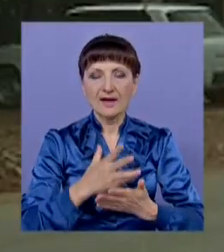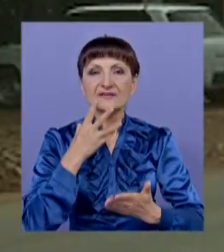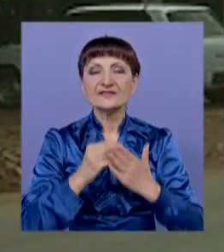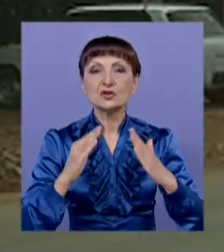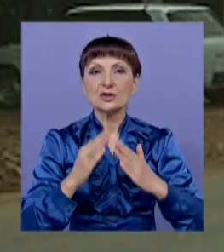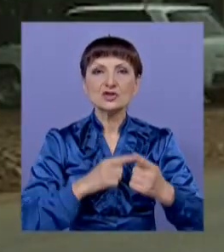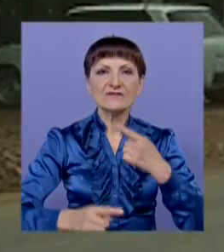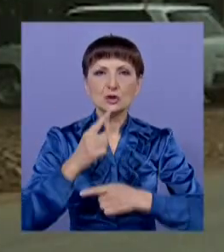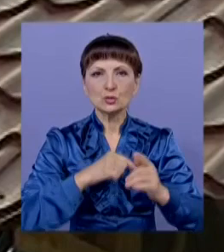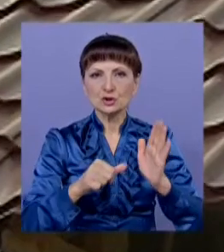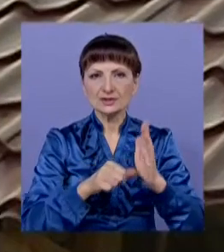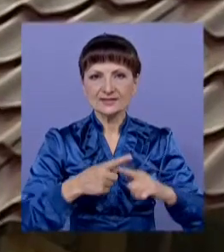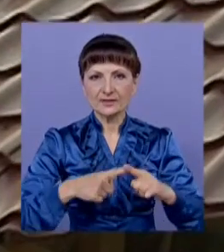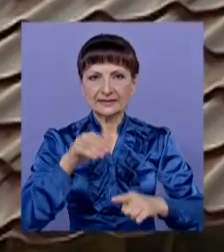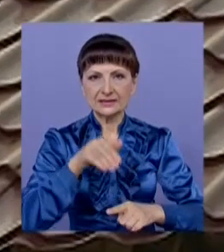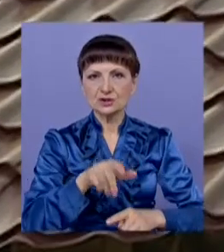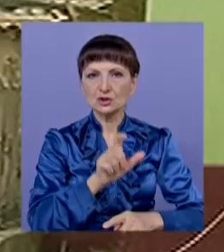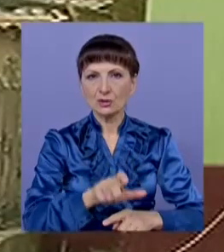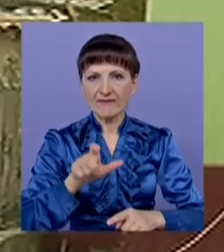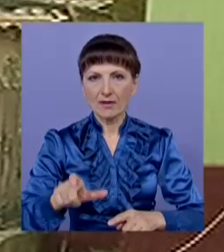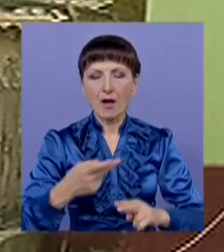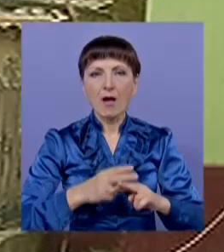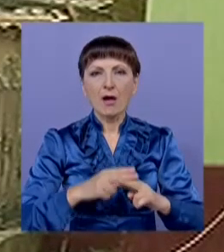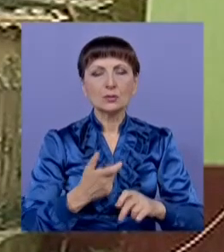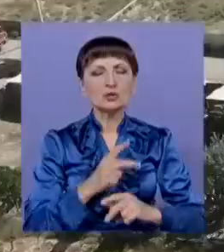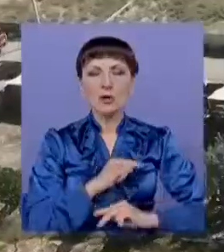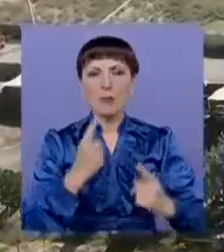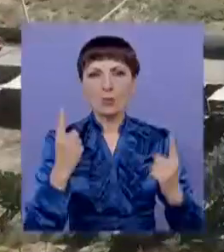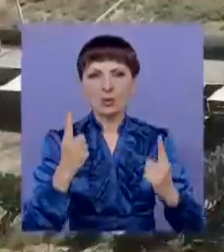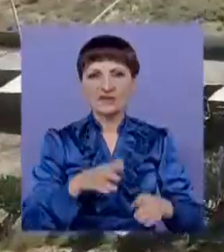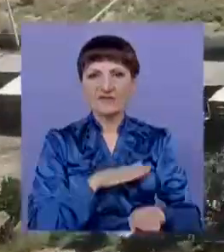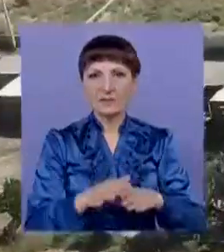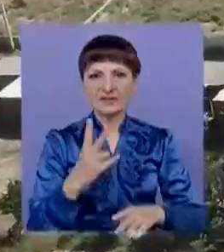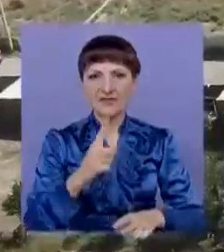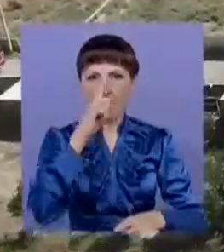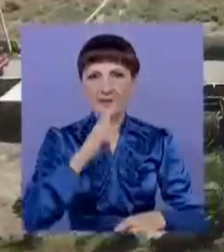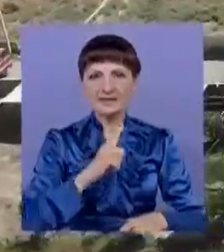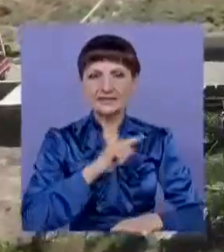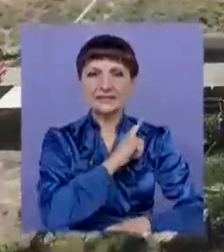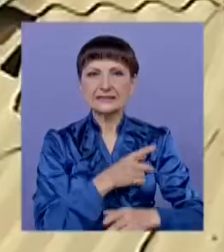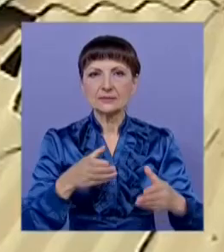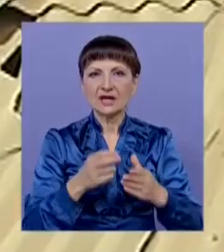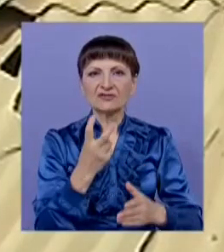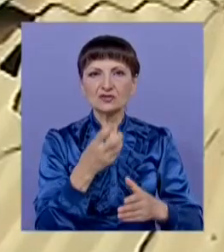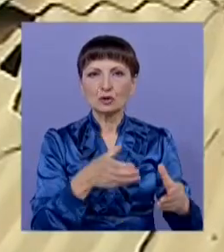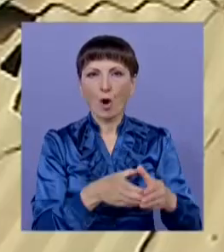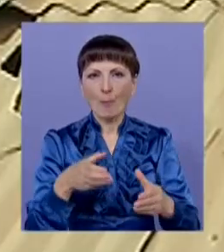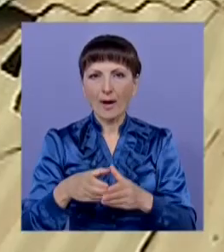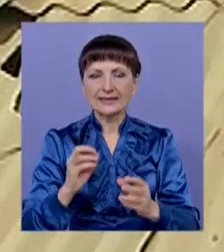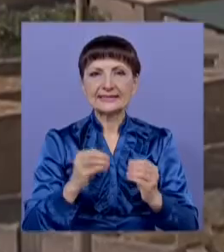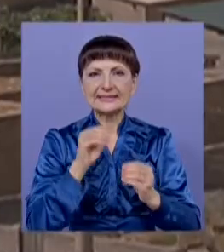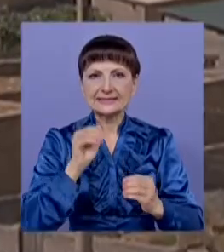жилища вернулись 6500 человек. Эту колоссальную работу выполнили за 2 месяца силами 200 компаний и 10